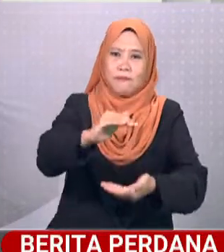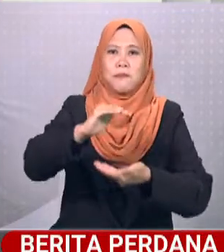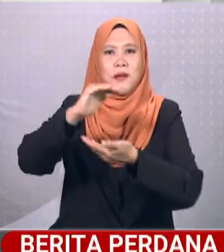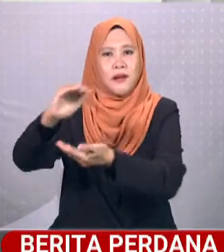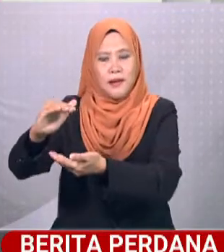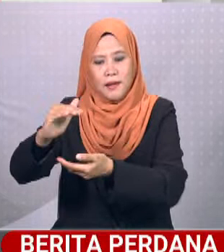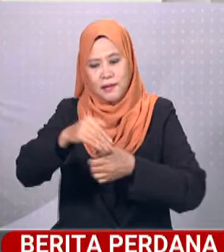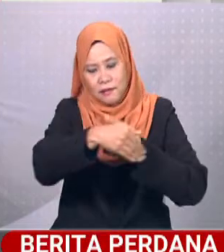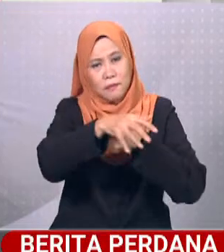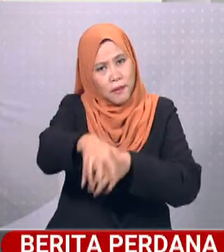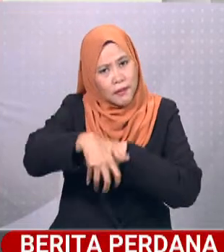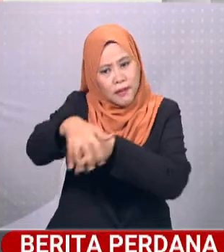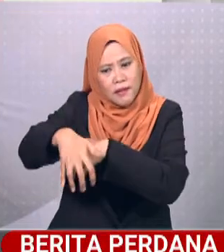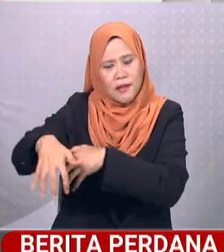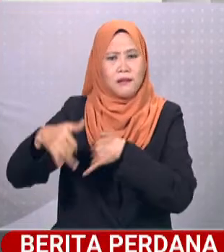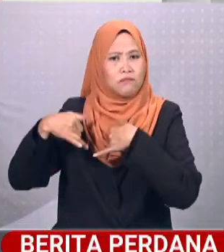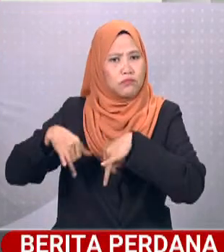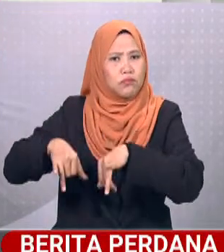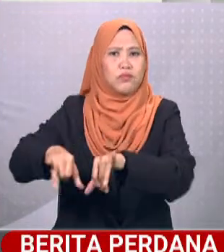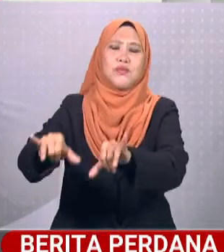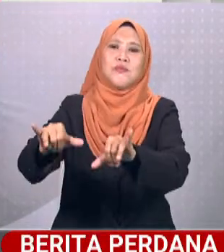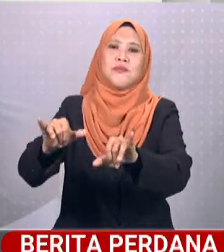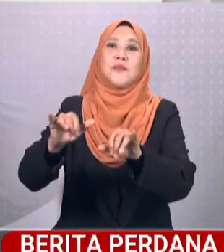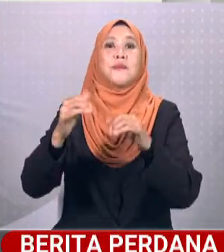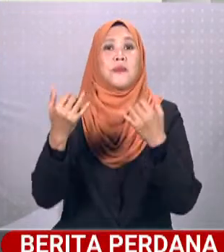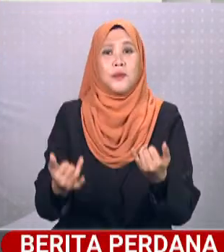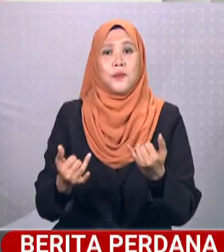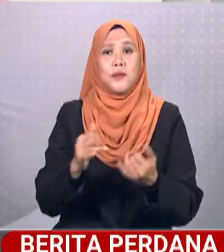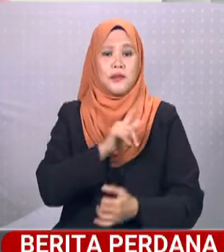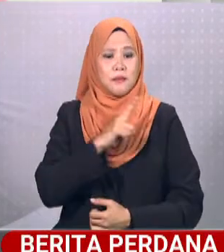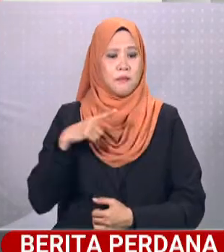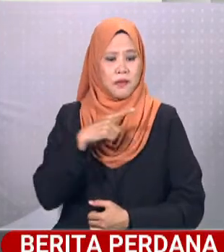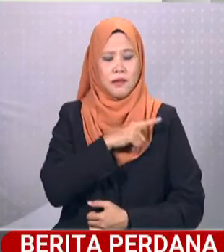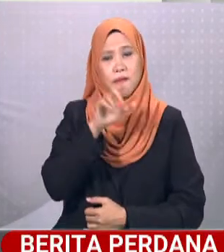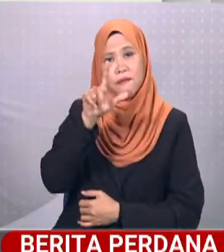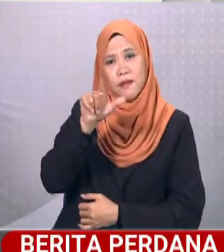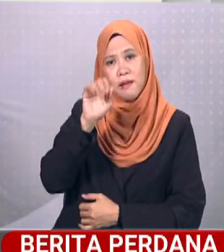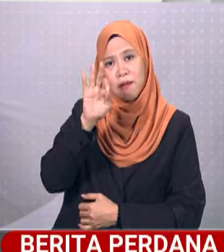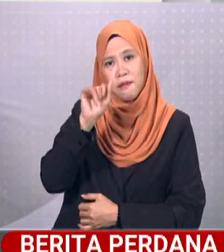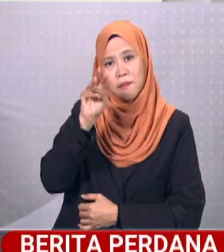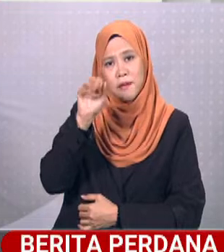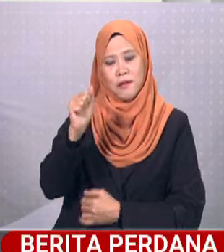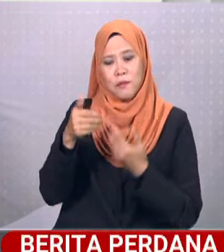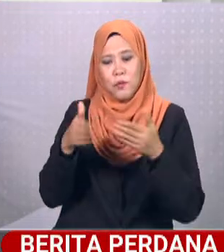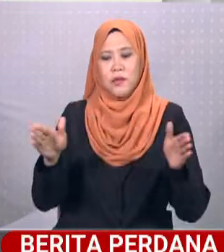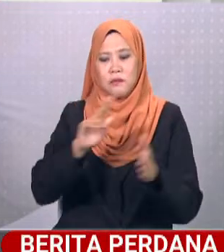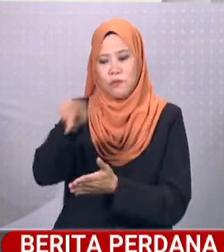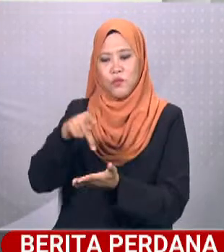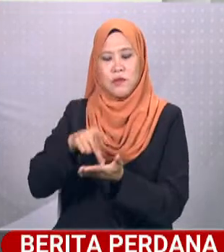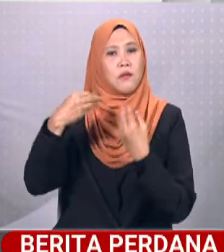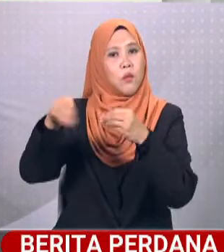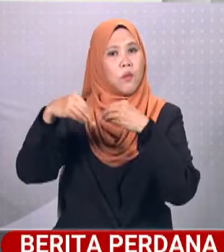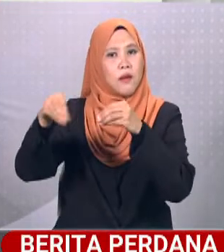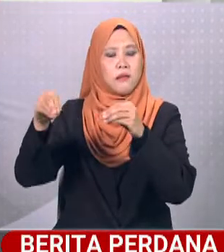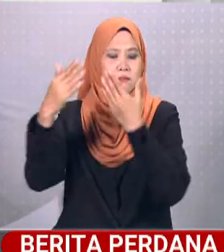negara tidak terputus atau terganggu. Lembaga Pemasaran Pertanian Persekutuan Farma misalnya membuka 47 pusat jualan